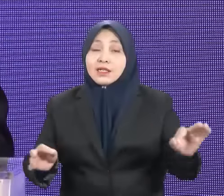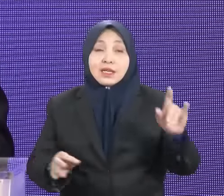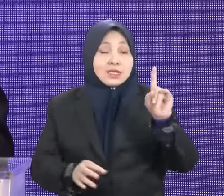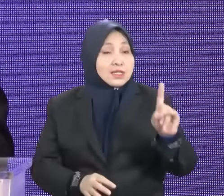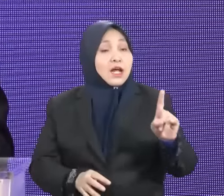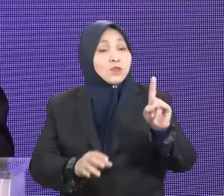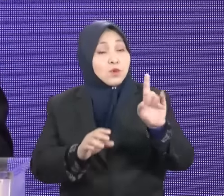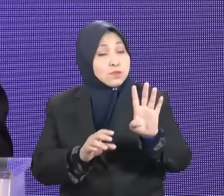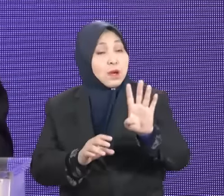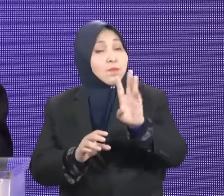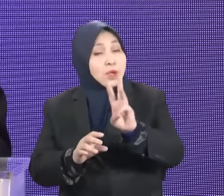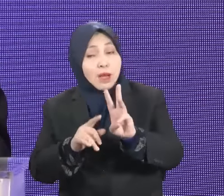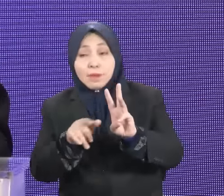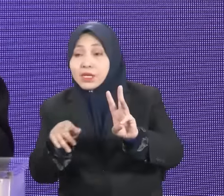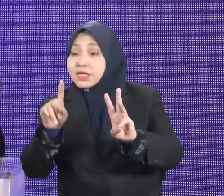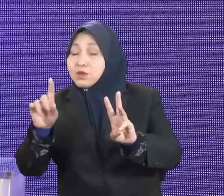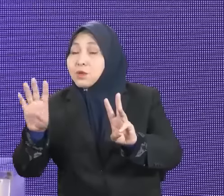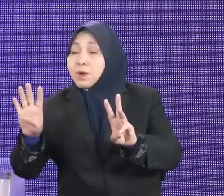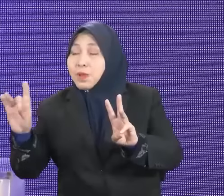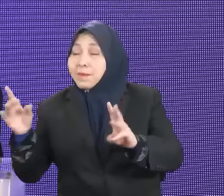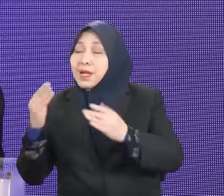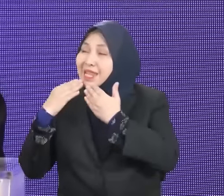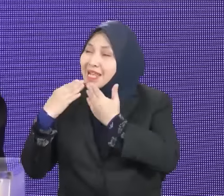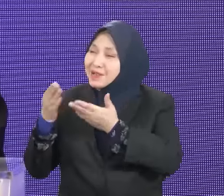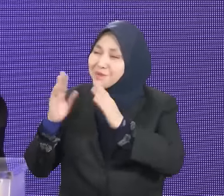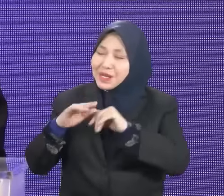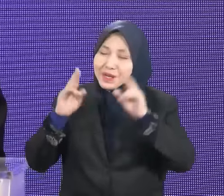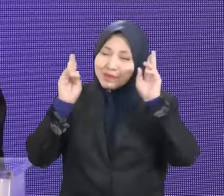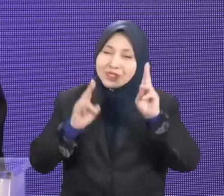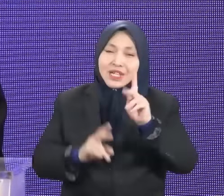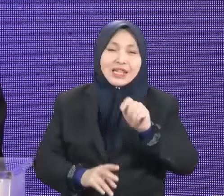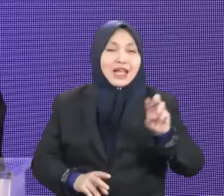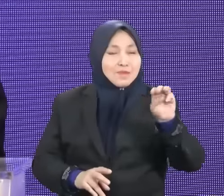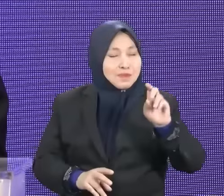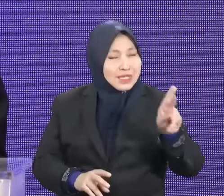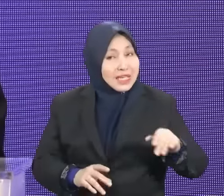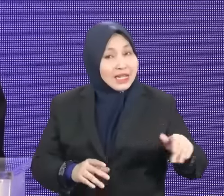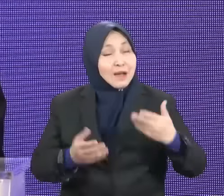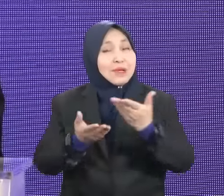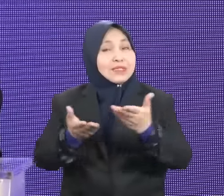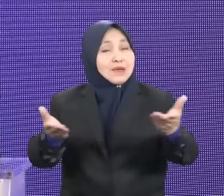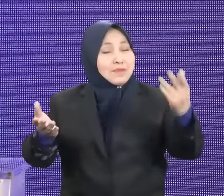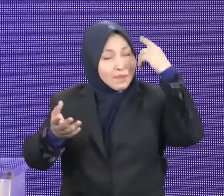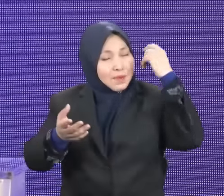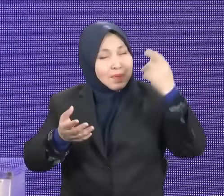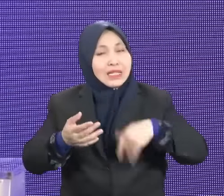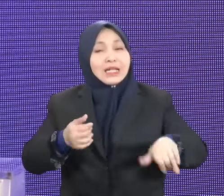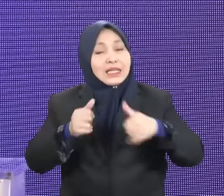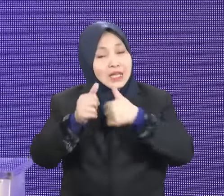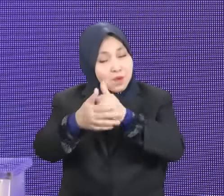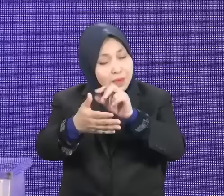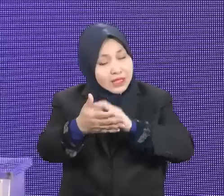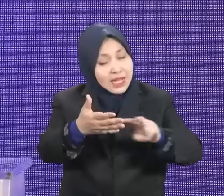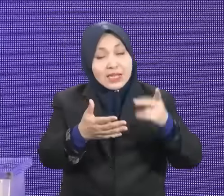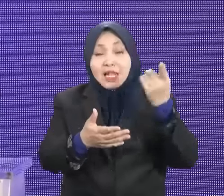146 hingga ayat 148 Terima kasih yang mengikuti bacaan sebentar